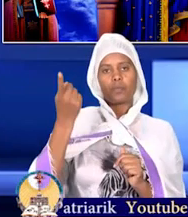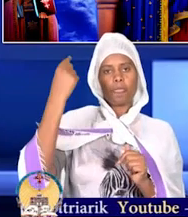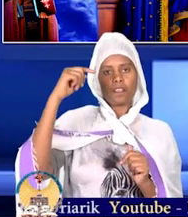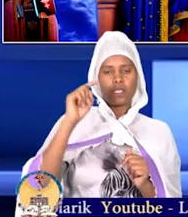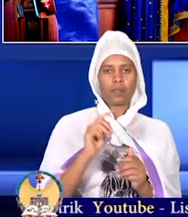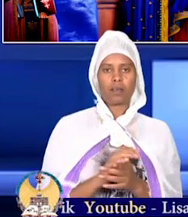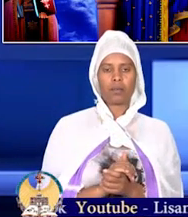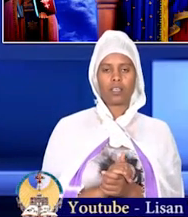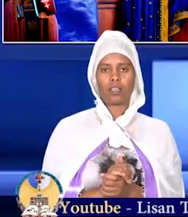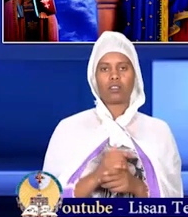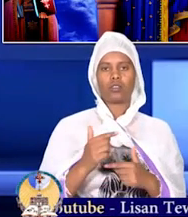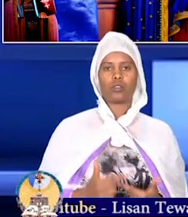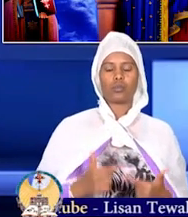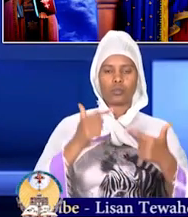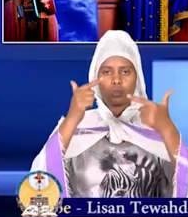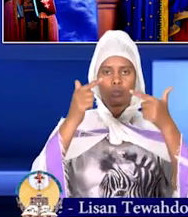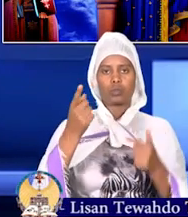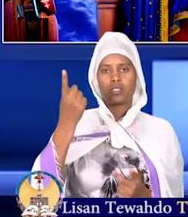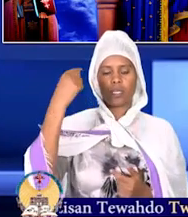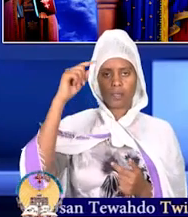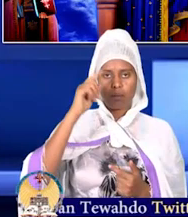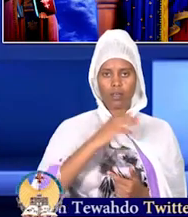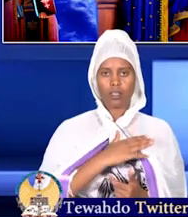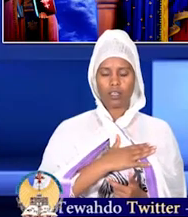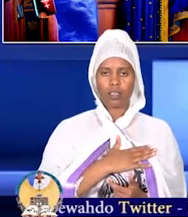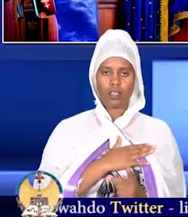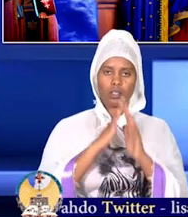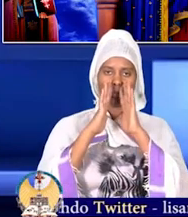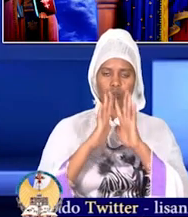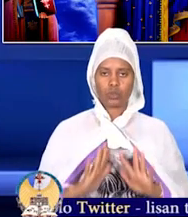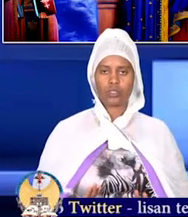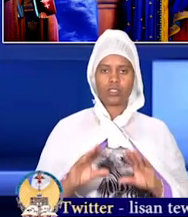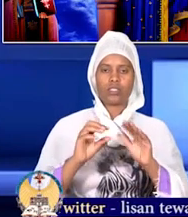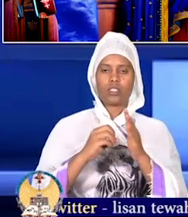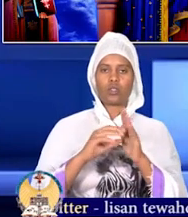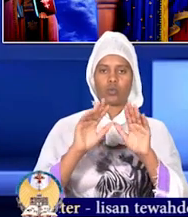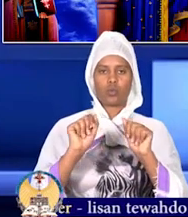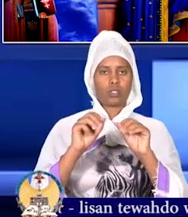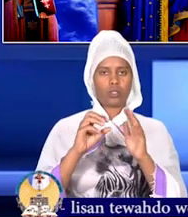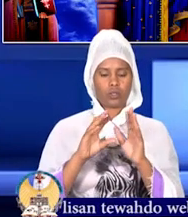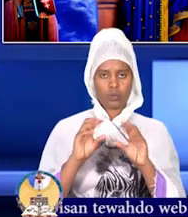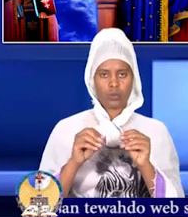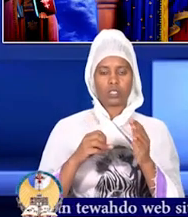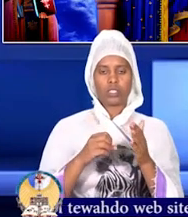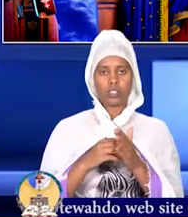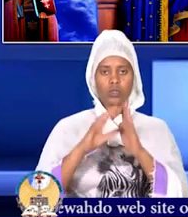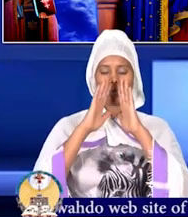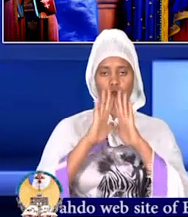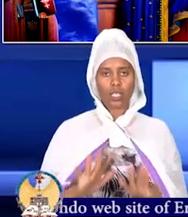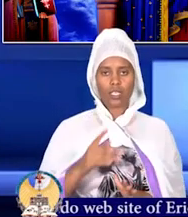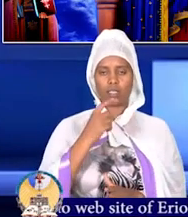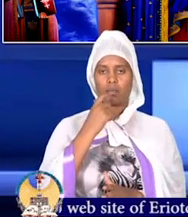ኮይኑ ንእግዚአብሔር ኣምላኽና ዘመስግኑ እግዚአብሔር ኣምላኽና ቅዱስ ስለ ዝኾነ እዩ።